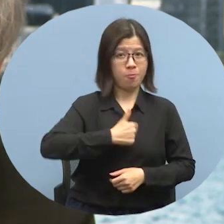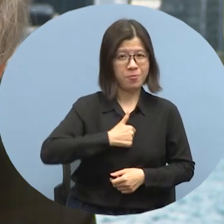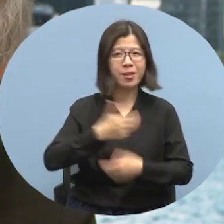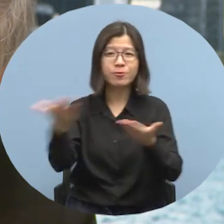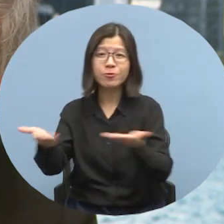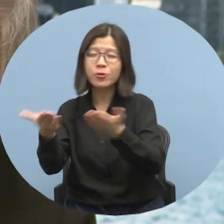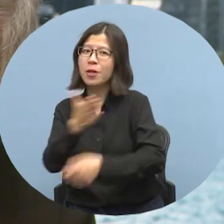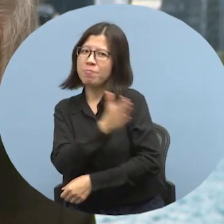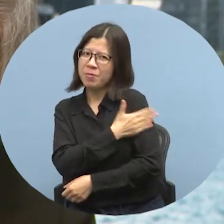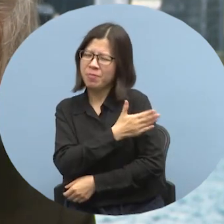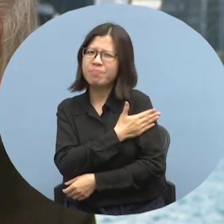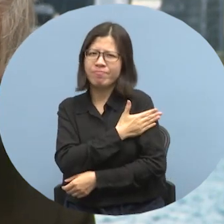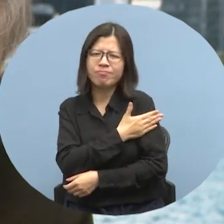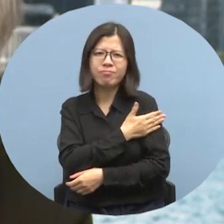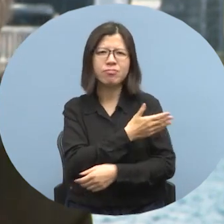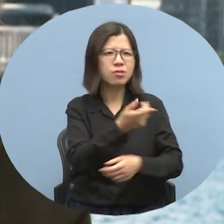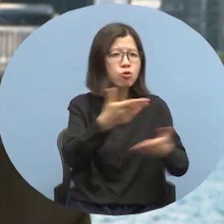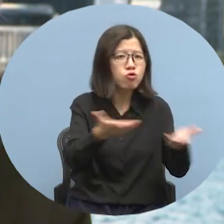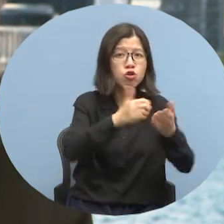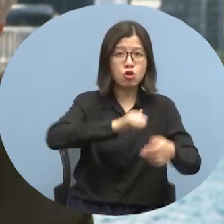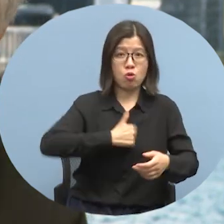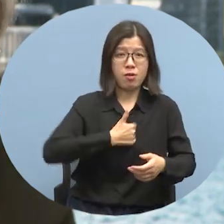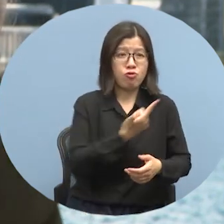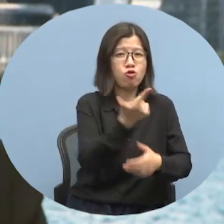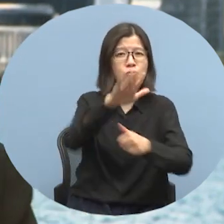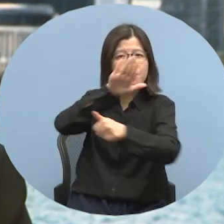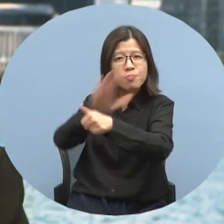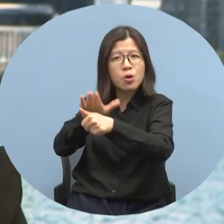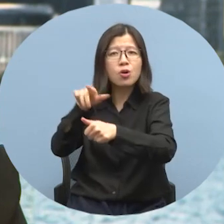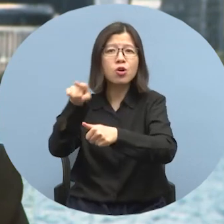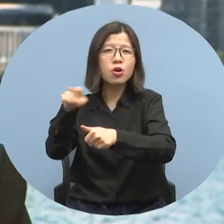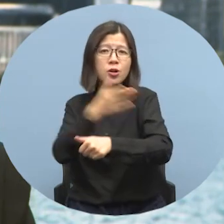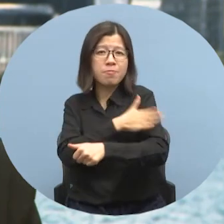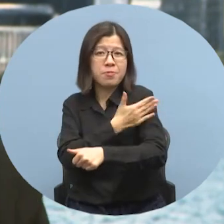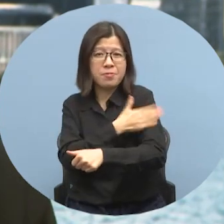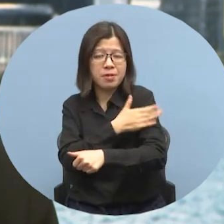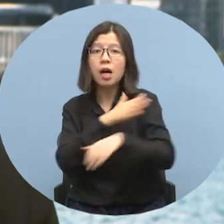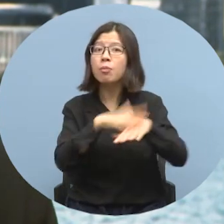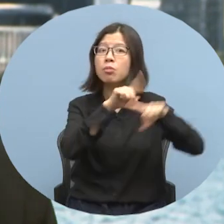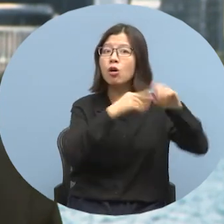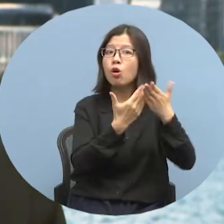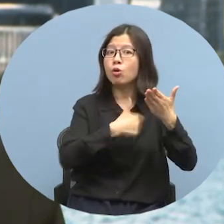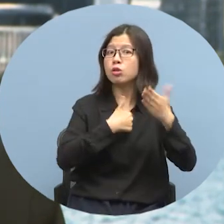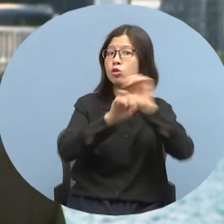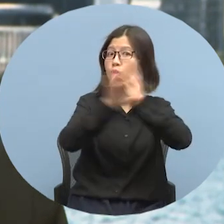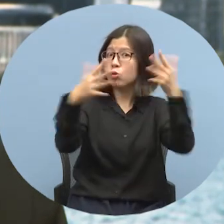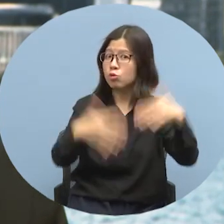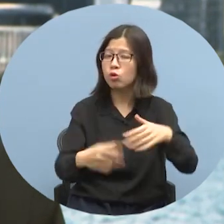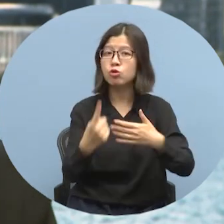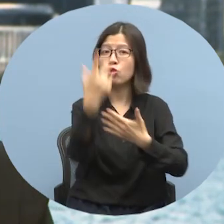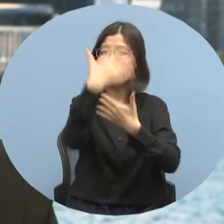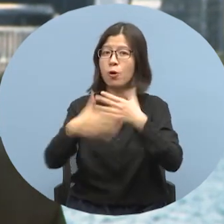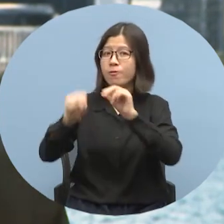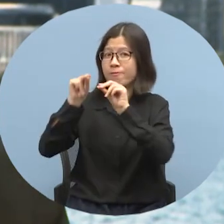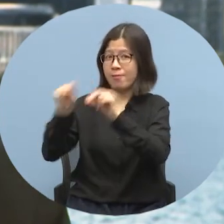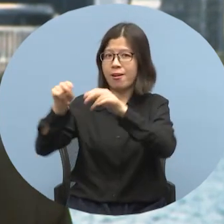咧，盡量協助我哋嘅外佣咧，係透過頭先陳教授講咧，網上預約去進行有關嘅